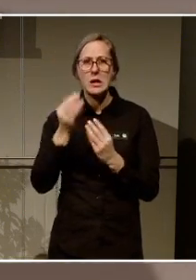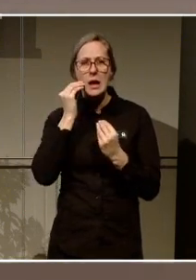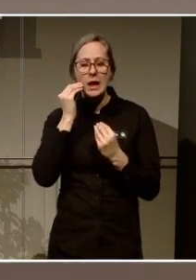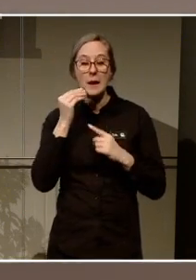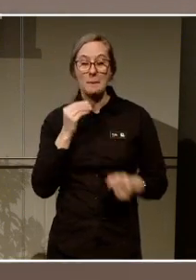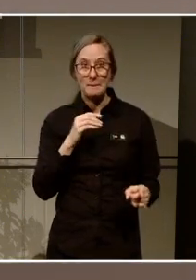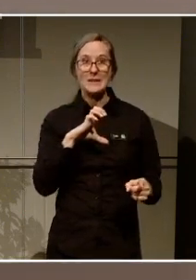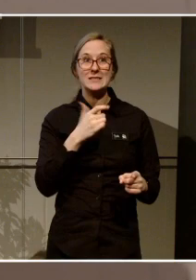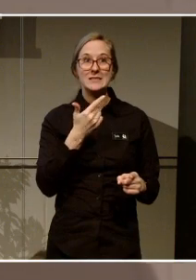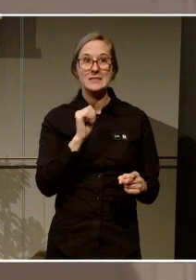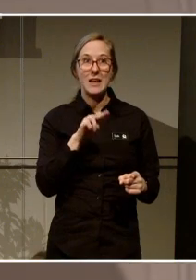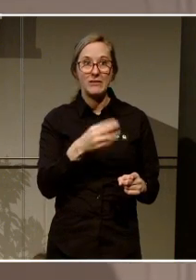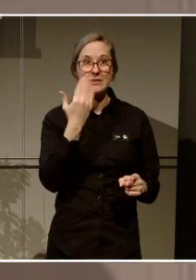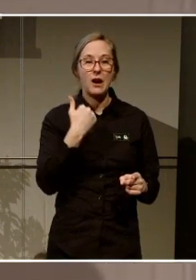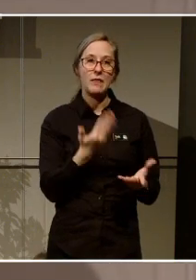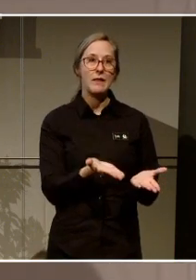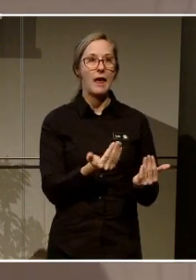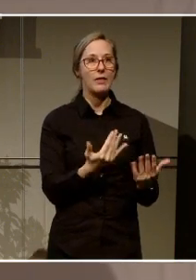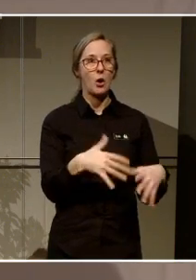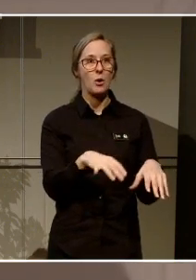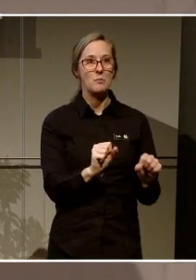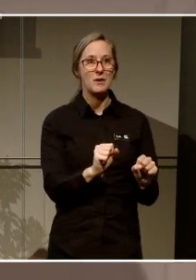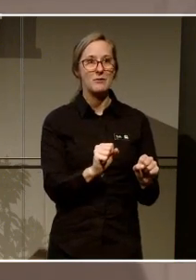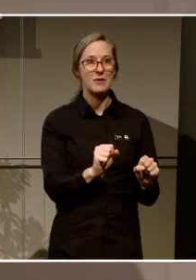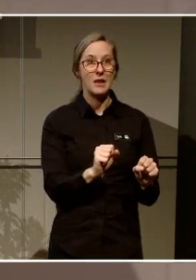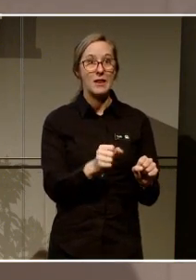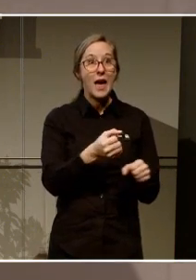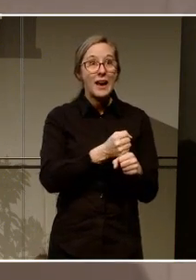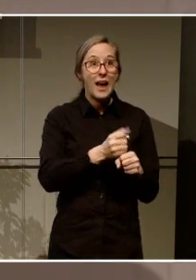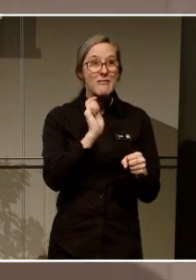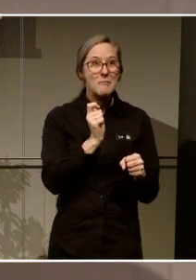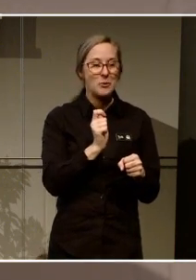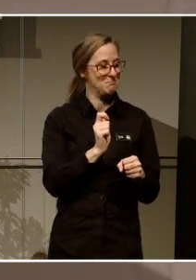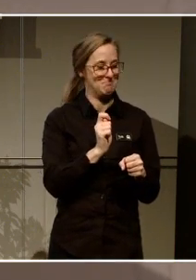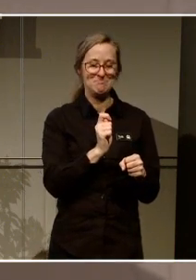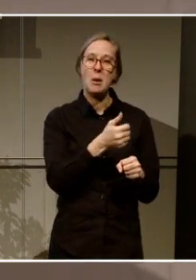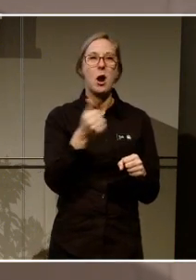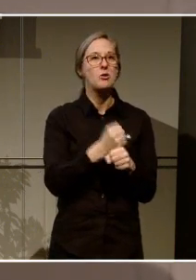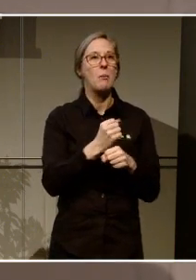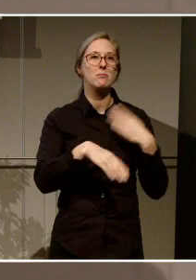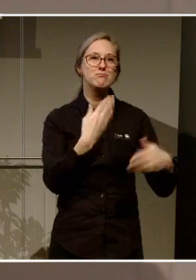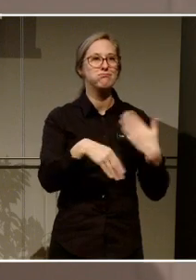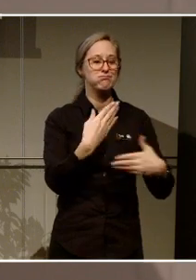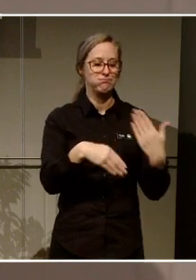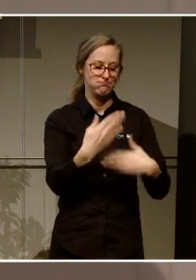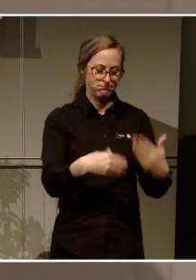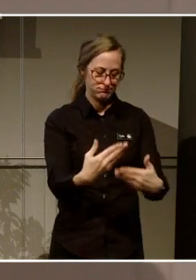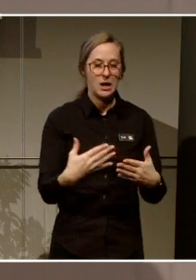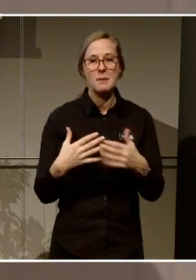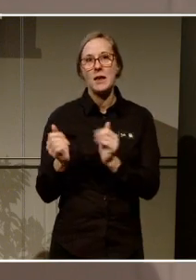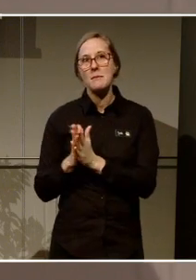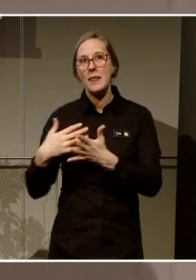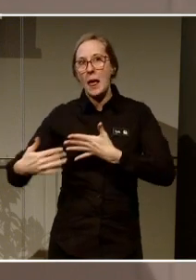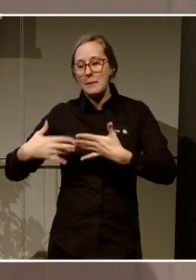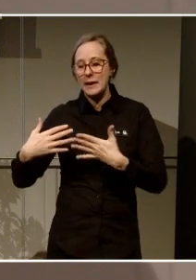som var enkelt och rakt. Han var den där goda medarbetaren. Han tog inte kaffepaus heller. Det var superbra. Han bara jobbade på. Men de medarbetare